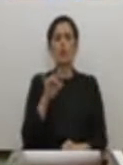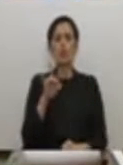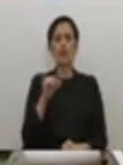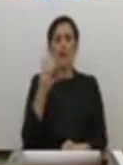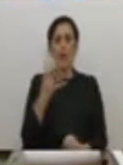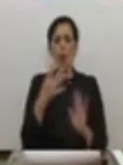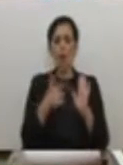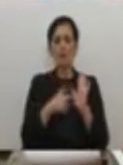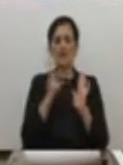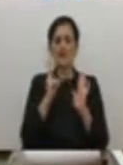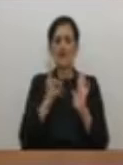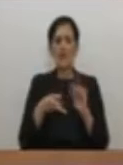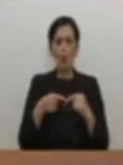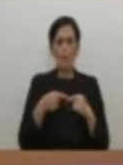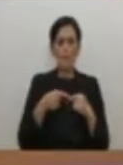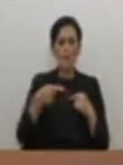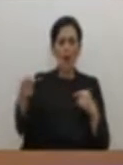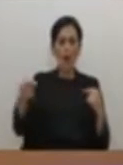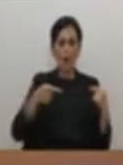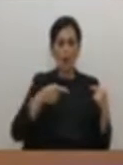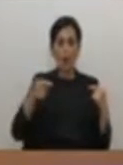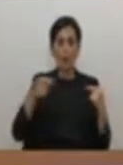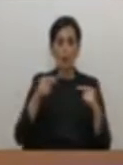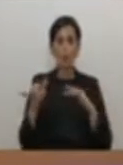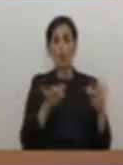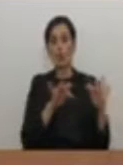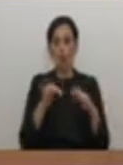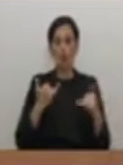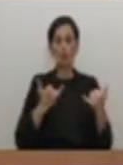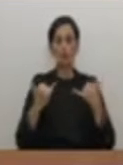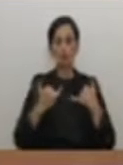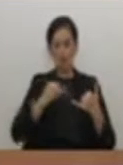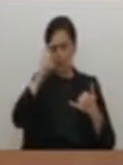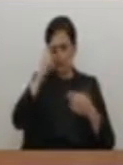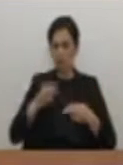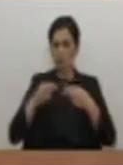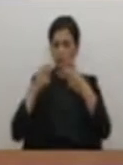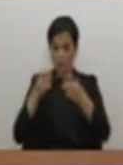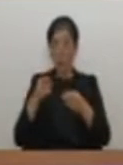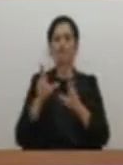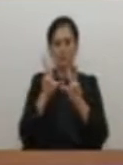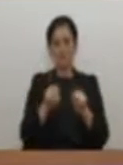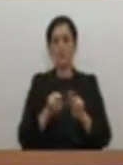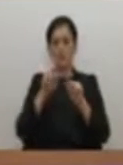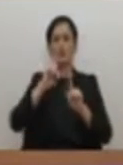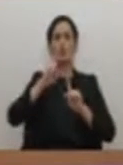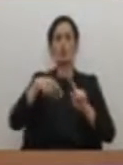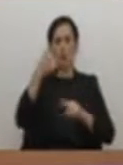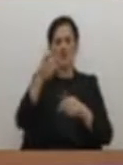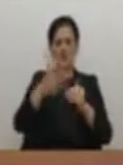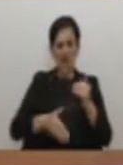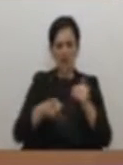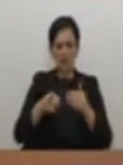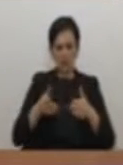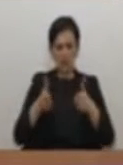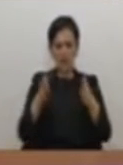57 კილომეტრიან მონაკვეთს. ყოველ შუამთობის ღონისძიებაზე სტუმრად მოსული მთავრობა გპირდება, რომ მომავალ წელს დასრულდება ამგზის